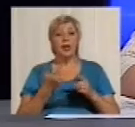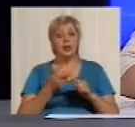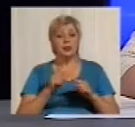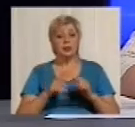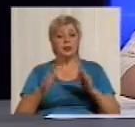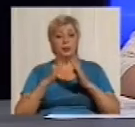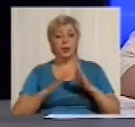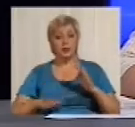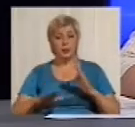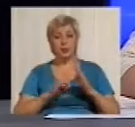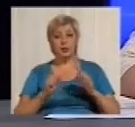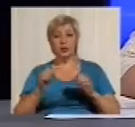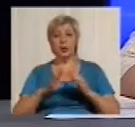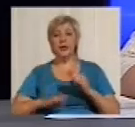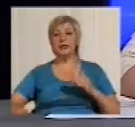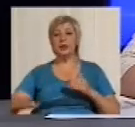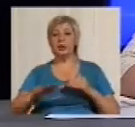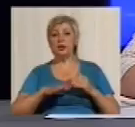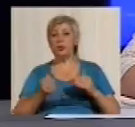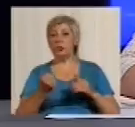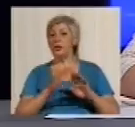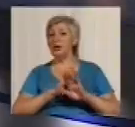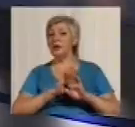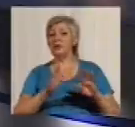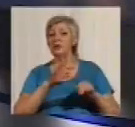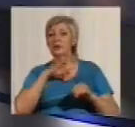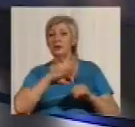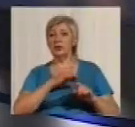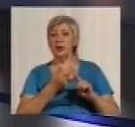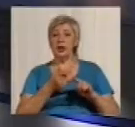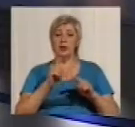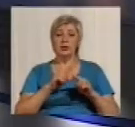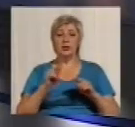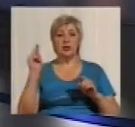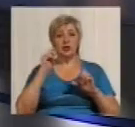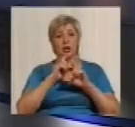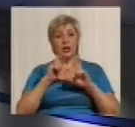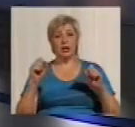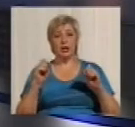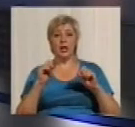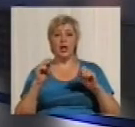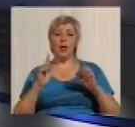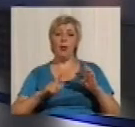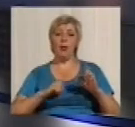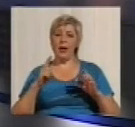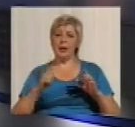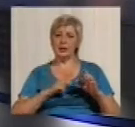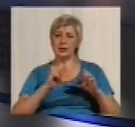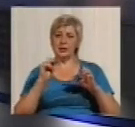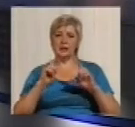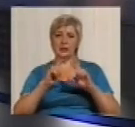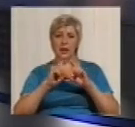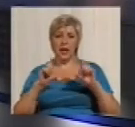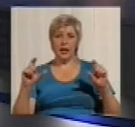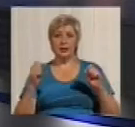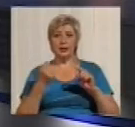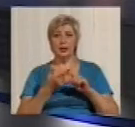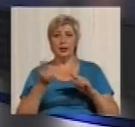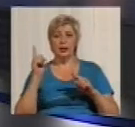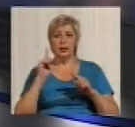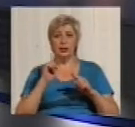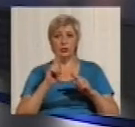вони не використовуються? Давайте пояснимо, що це? Це шкільні майстерні, так? Це шкільні майстерні, які,